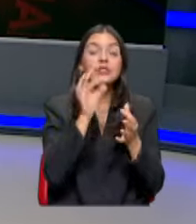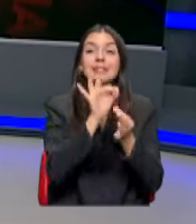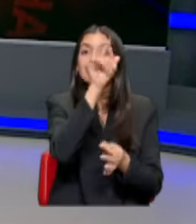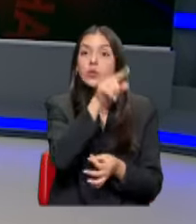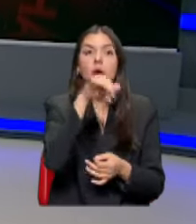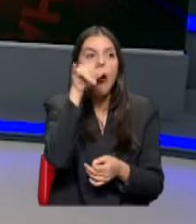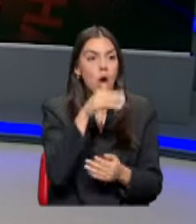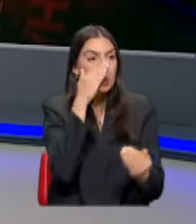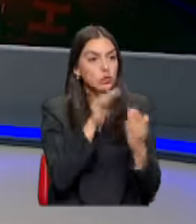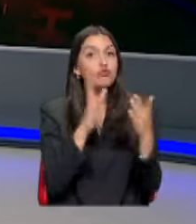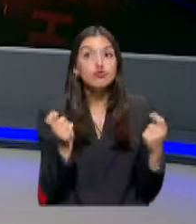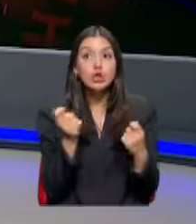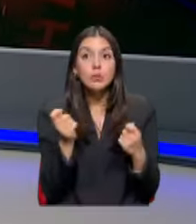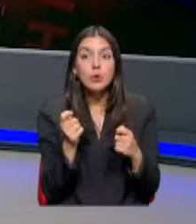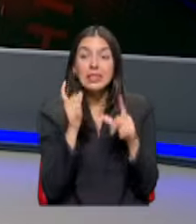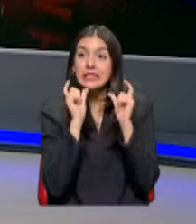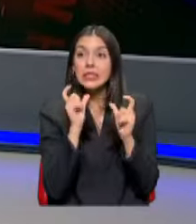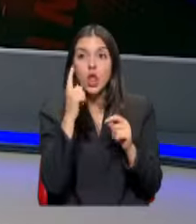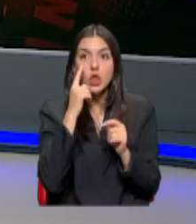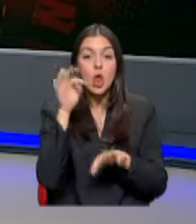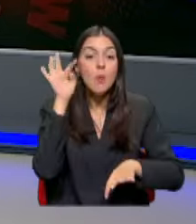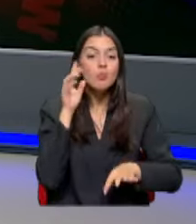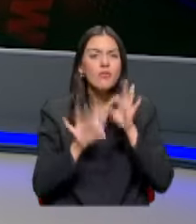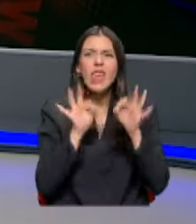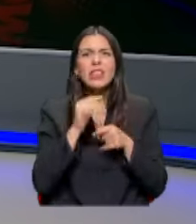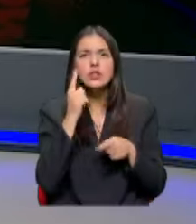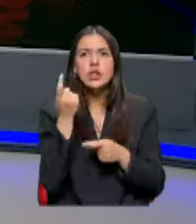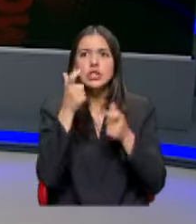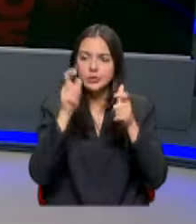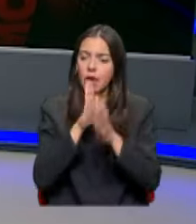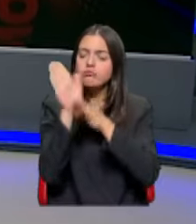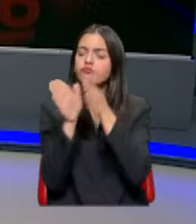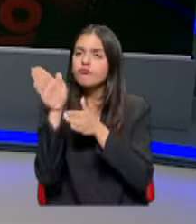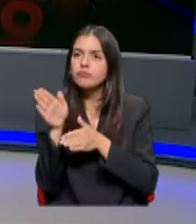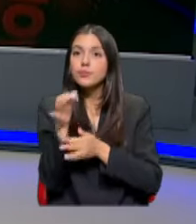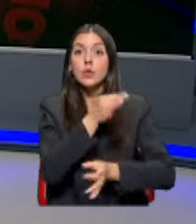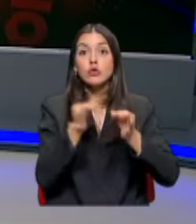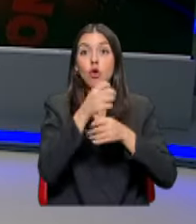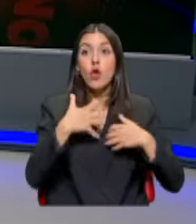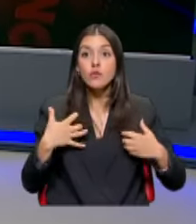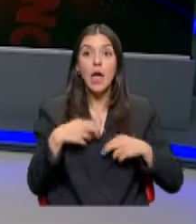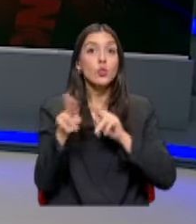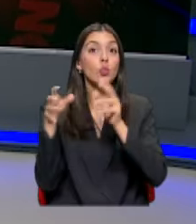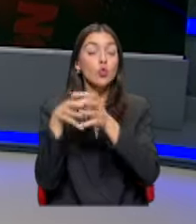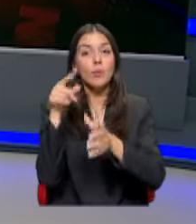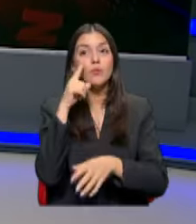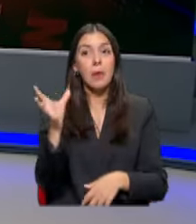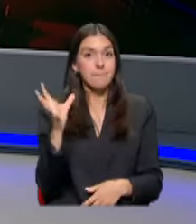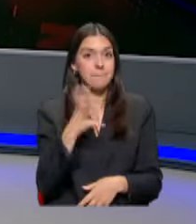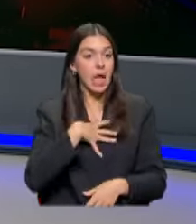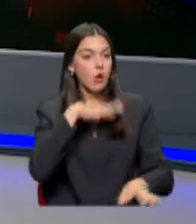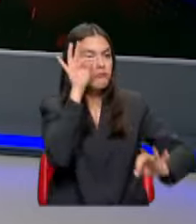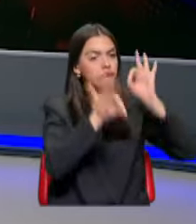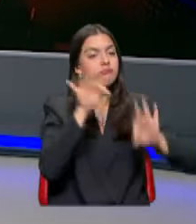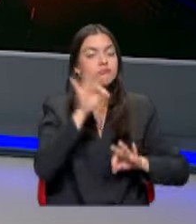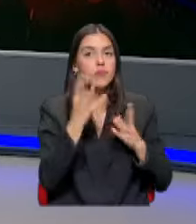uygun çalışıyor mu diye de sosyal güvenlik müfettişleri iş yerlerini denetlerler. Dolayısıyla Sosyal Güvenlik Kurumu patronu denetleyen